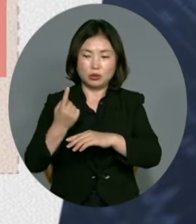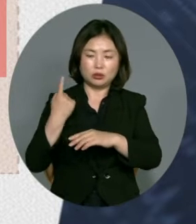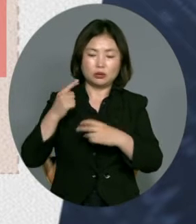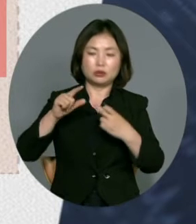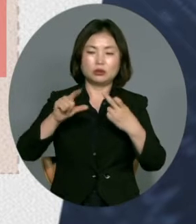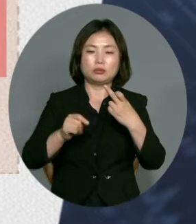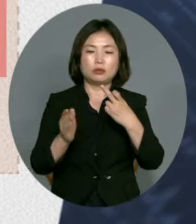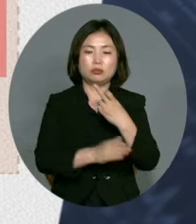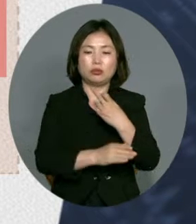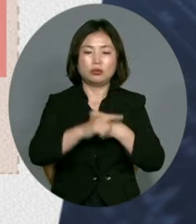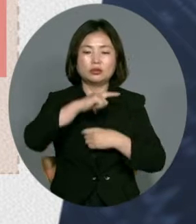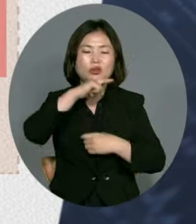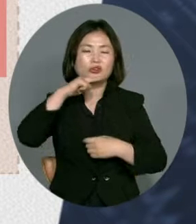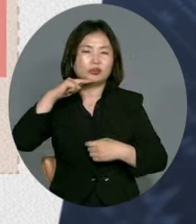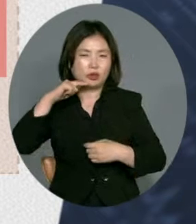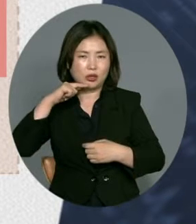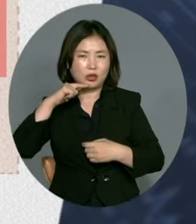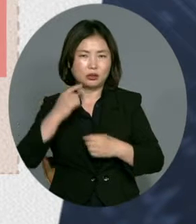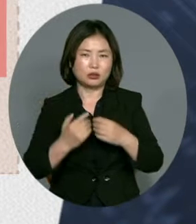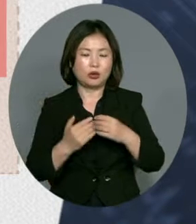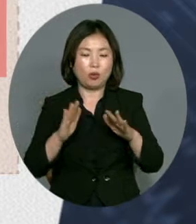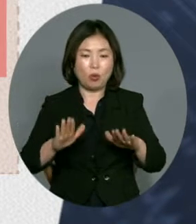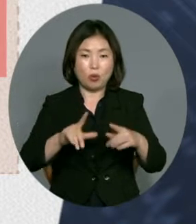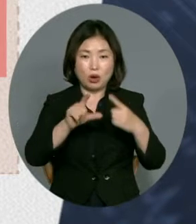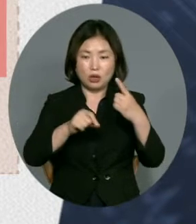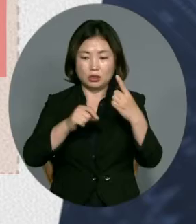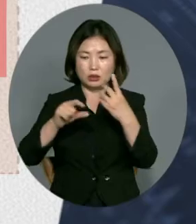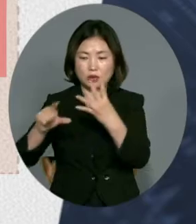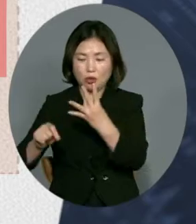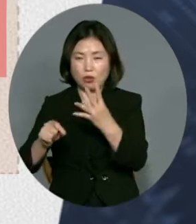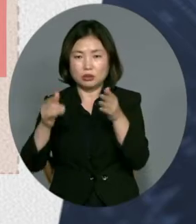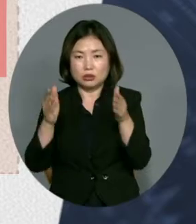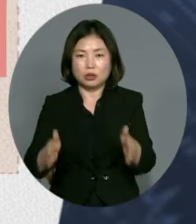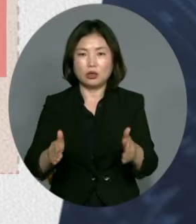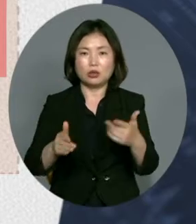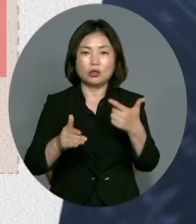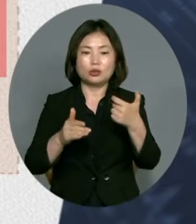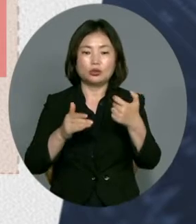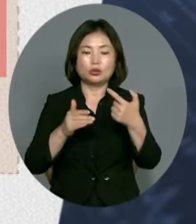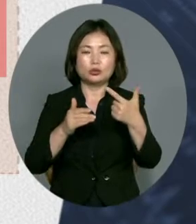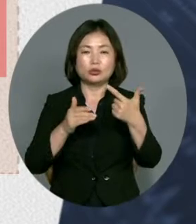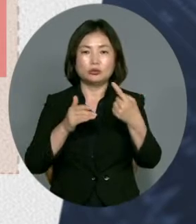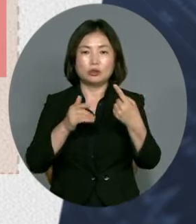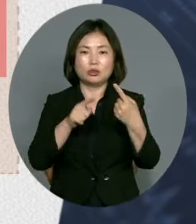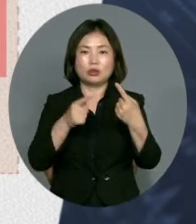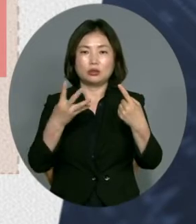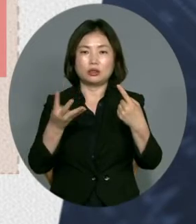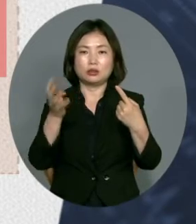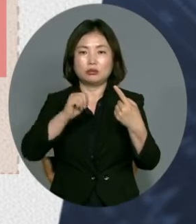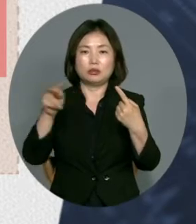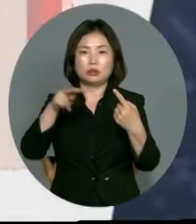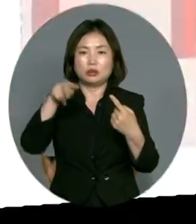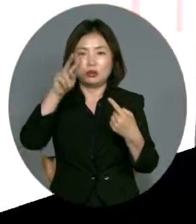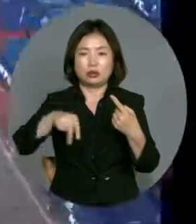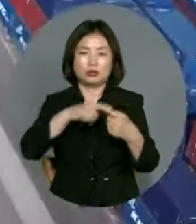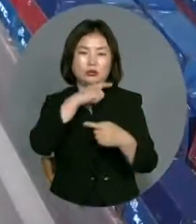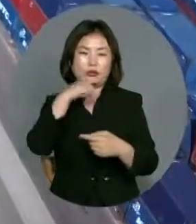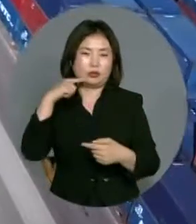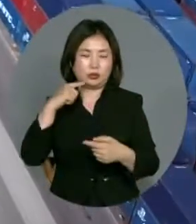12월부터 적자 기조로 전환됐고 올해 1월에서 4월까지 61억 4천만 달러 적자를 기록했습니다.